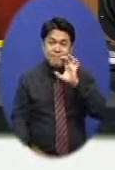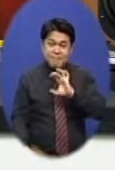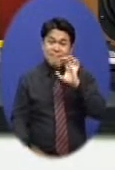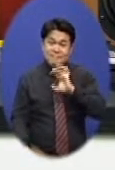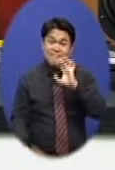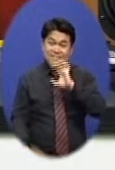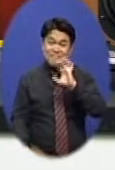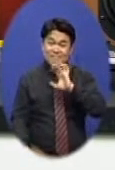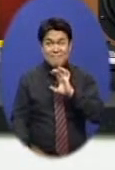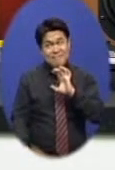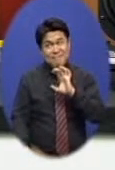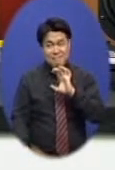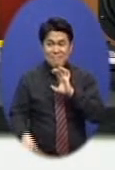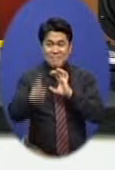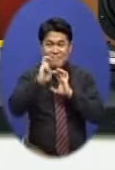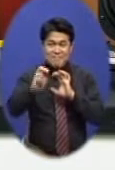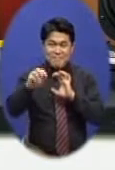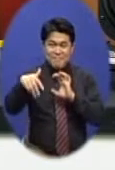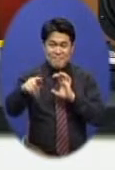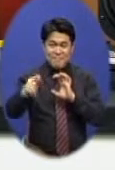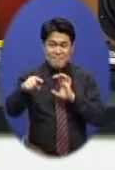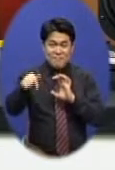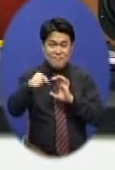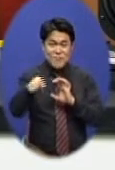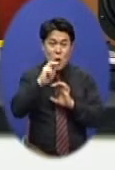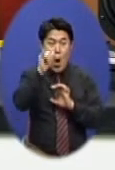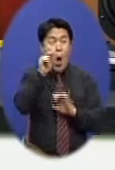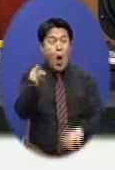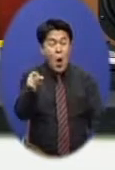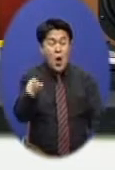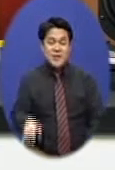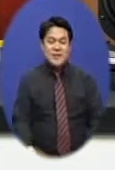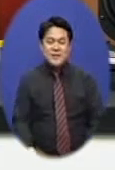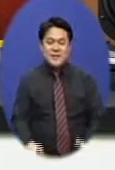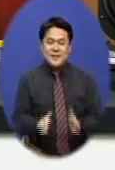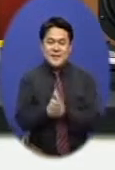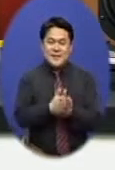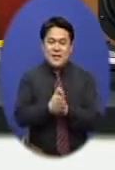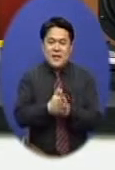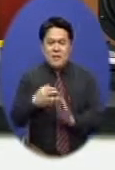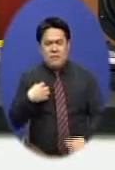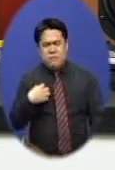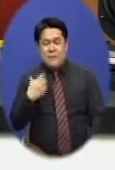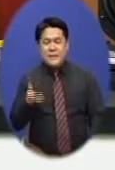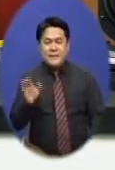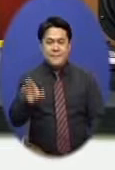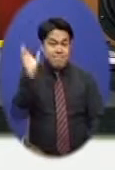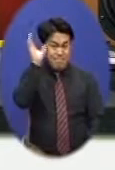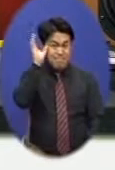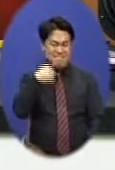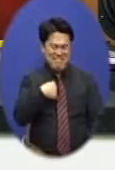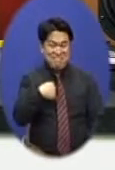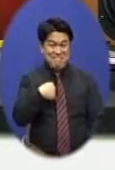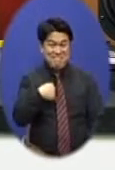이제 하여튼 음악 천국에도 지금 올라와 있더라고요. 네네. 네. 아유, 감사합니다. 일단 그 부담은 되시겠지만 기대를 하고